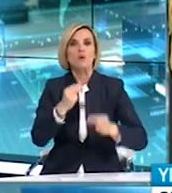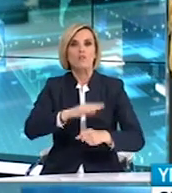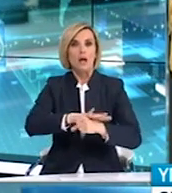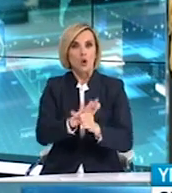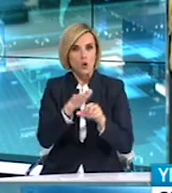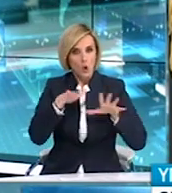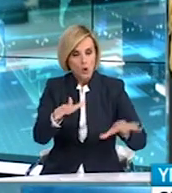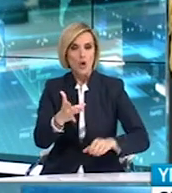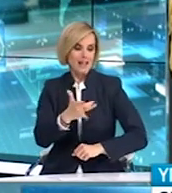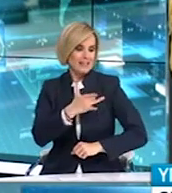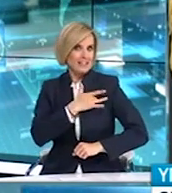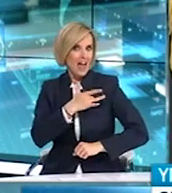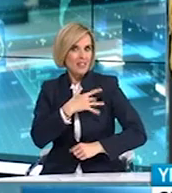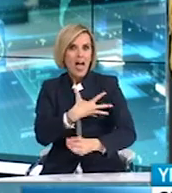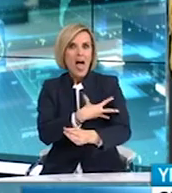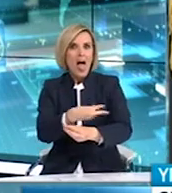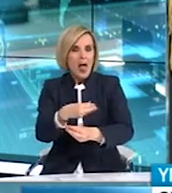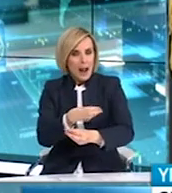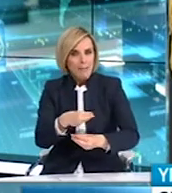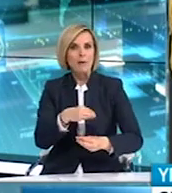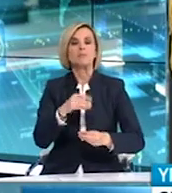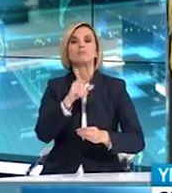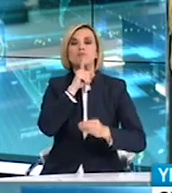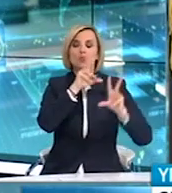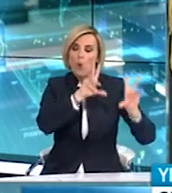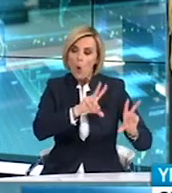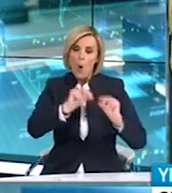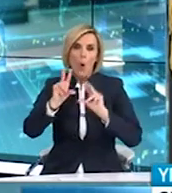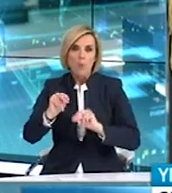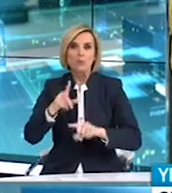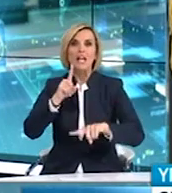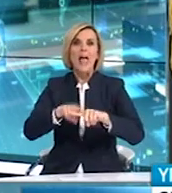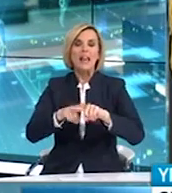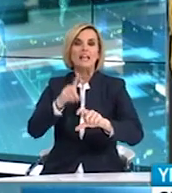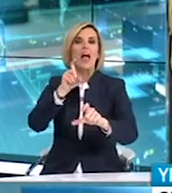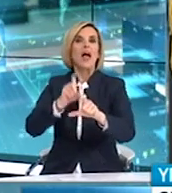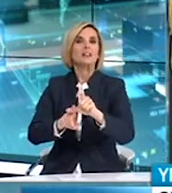που νοσηλεύονται, σύμφωνα με τις προτάσεις της Προέδρου της Ελληνικής Εταιρείας Αιμόστασης.